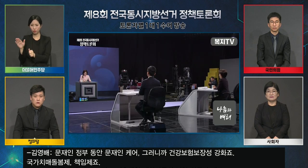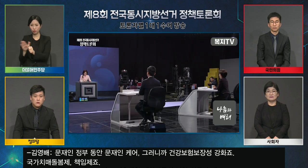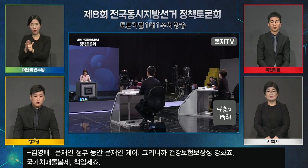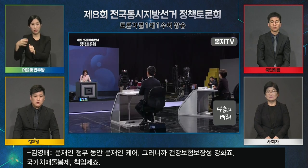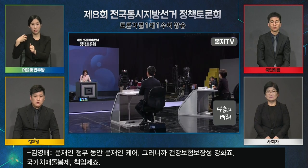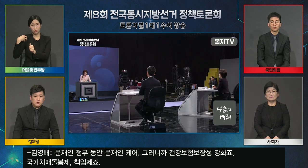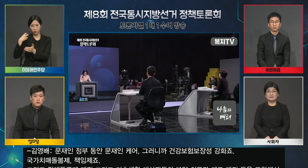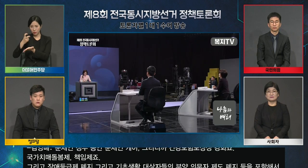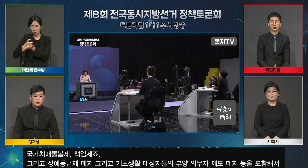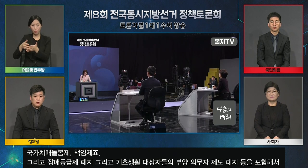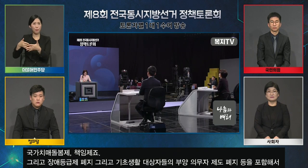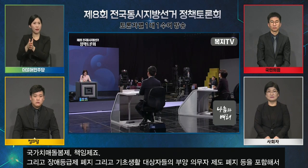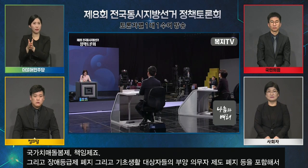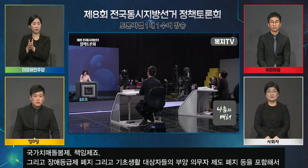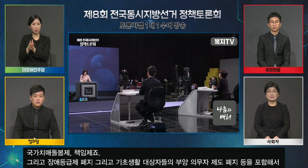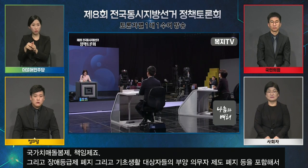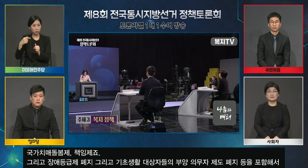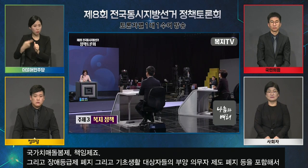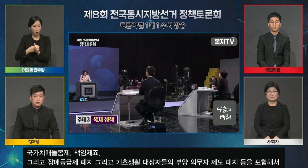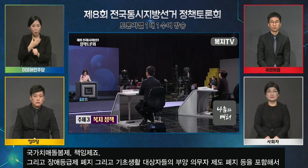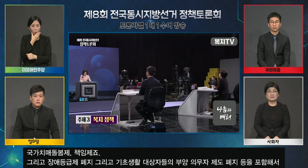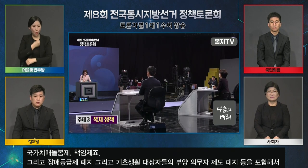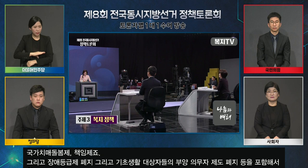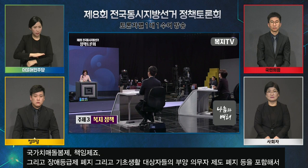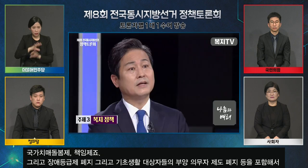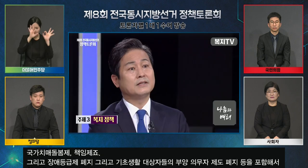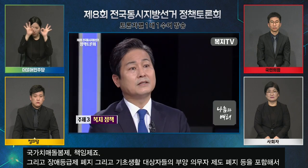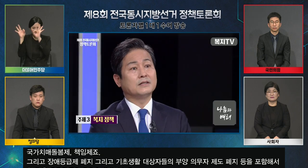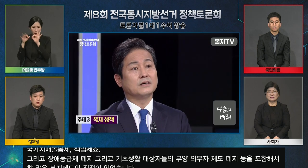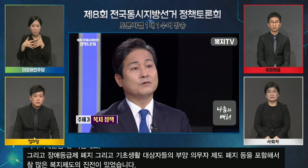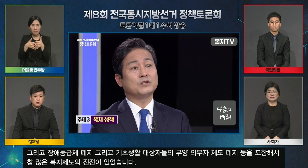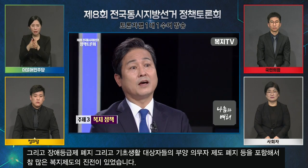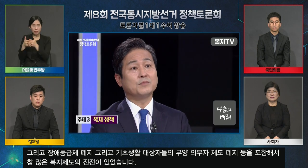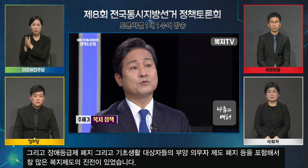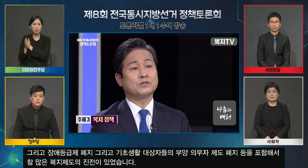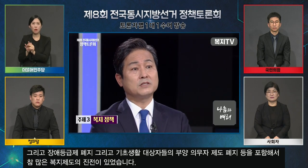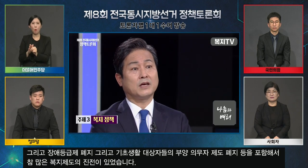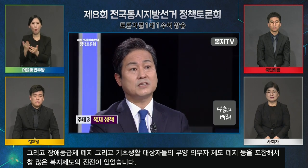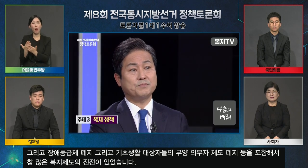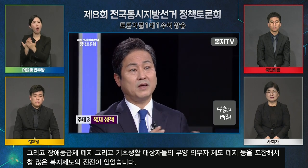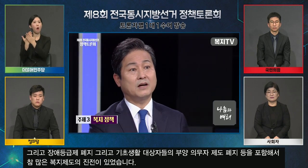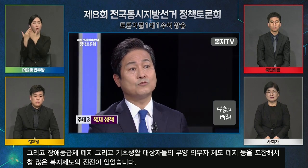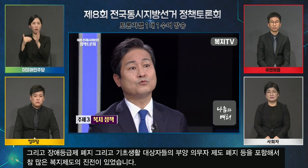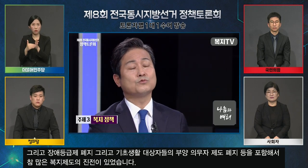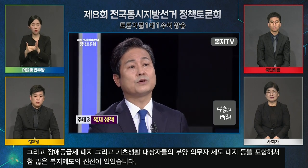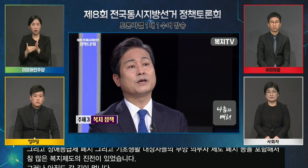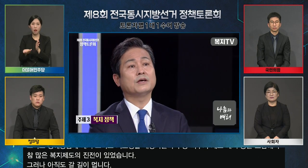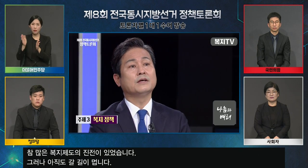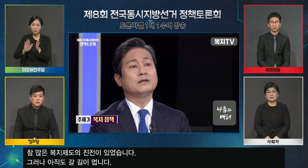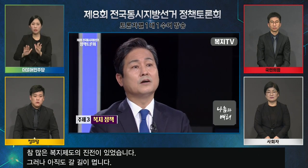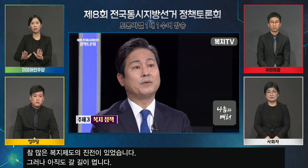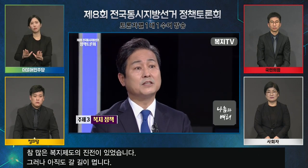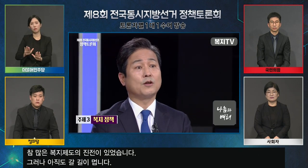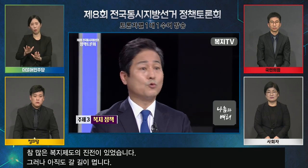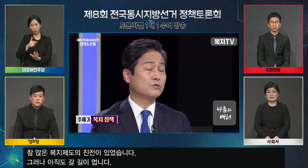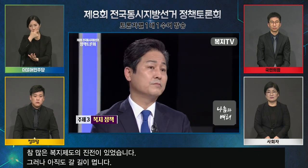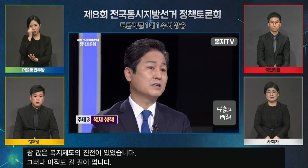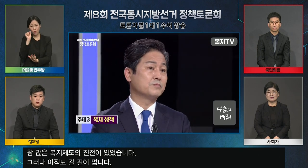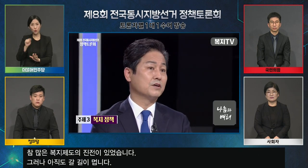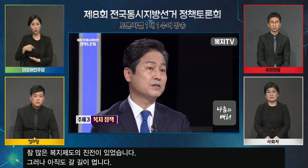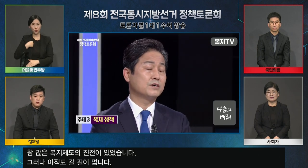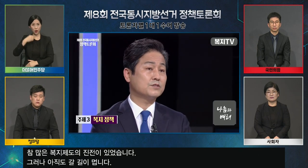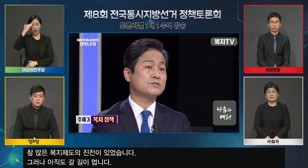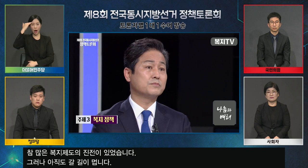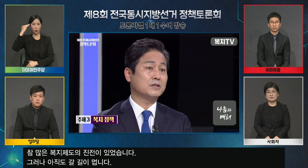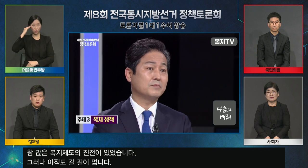복지제도의 진전이 있었습니다. 그러나 아직도 갈 길이 멉니다. 우리 대한민국이 세계 10대 강국의 반열에 오르는